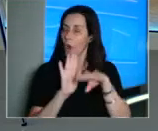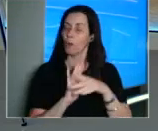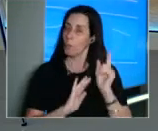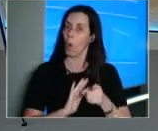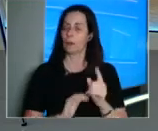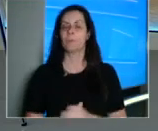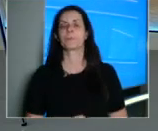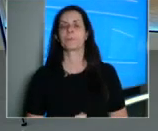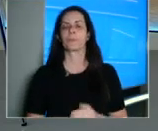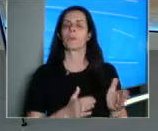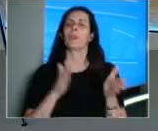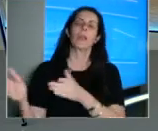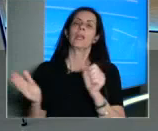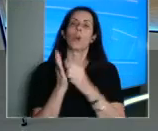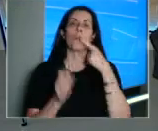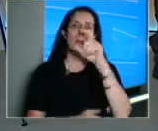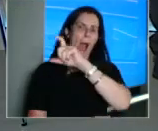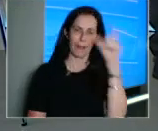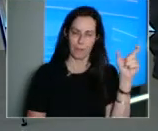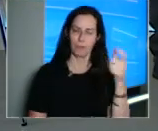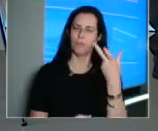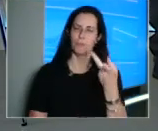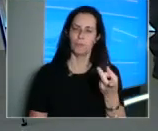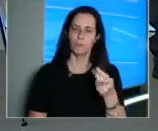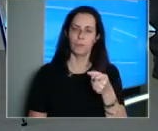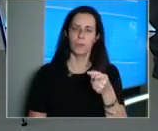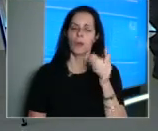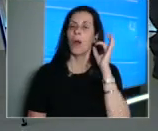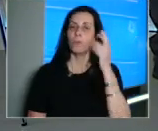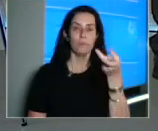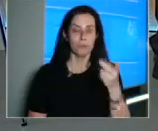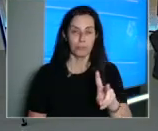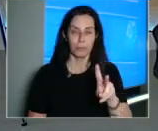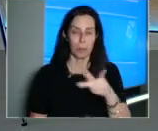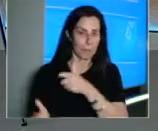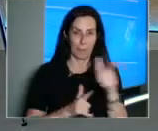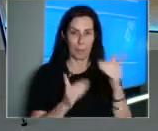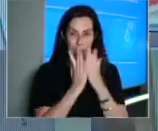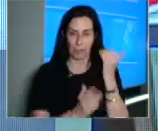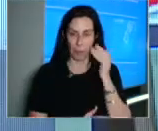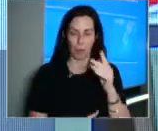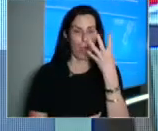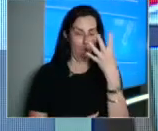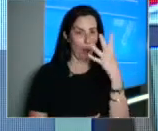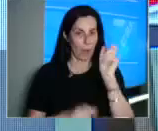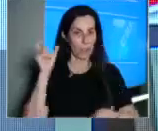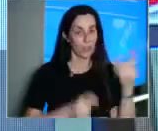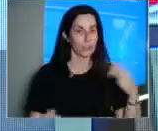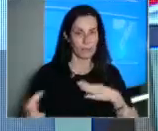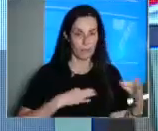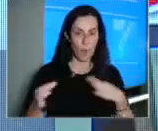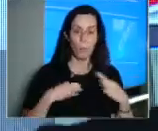מורה על כך. במעריב, קליפורניה, הרוגה, הם הכי מעודכנים אגב, הרוגה מירי בבית כנסת, לפחות 4 בני אדם